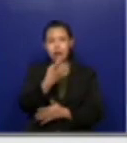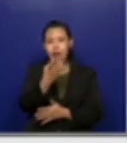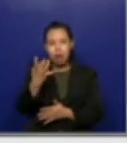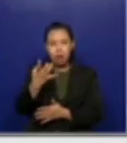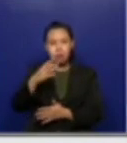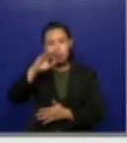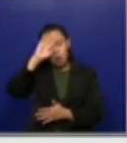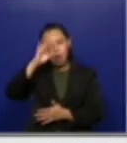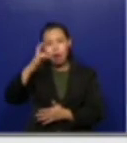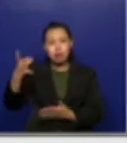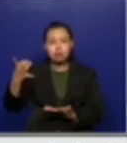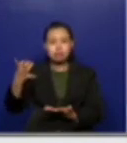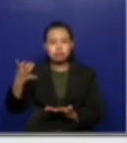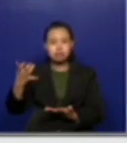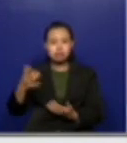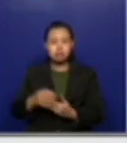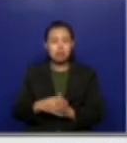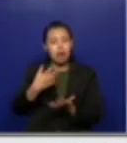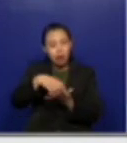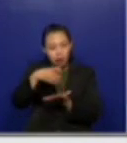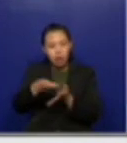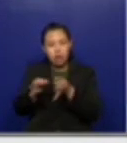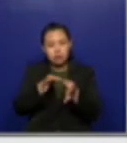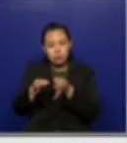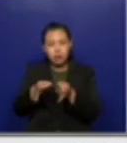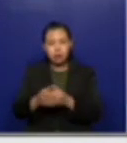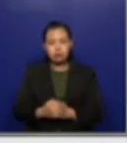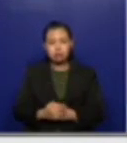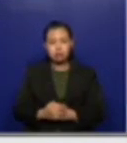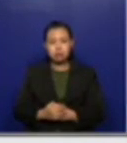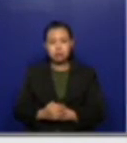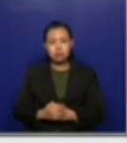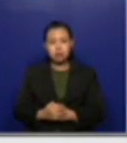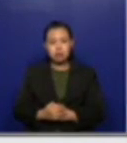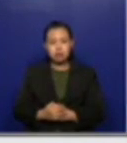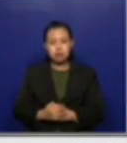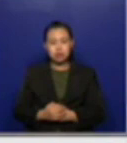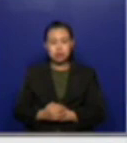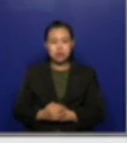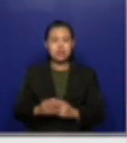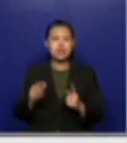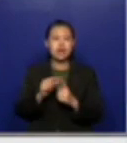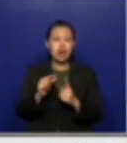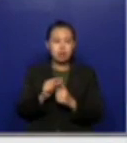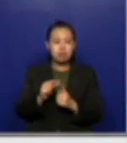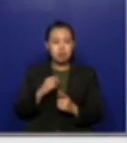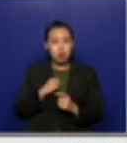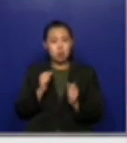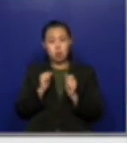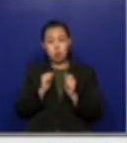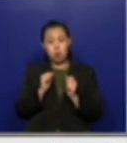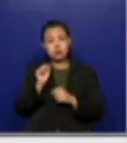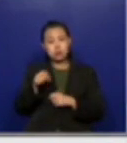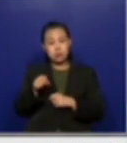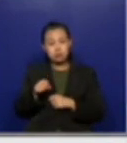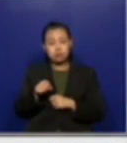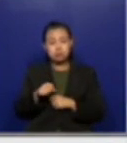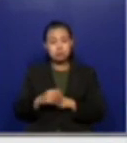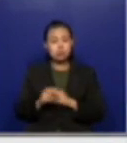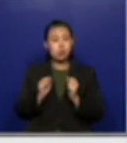ไรเป็นเพราะว่าป๊อดหรือเปล่าภาษาวัยรุ่นก็บอกว่าขวัญอ่อนผสมปอดแหกเขาเรียกป๊อดท่านประธ